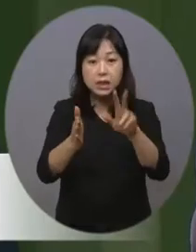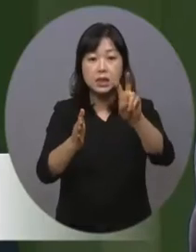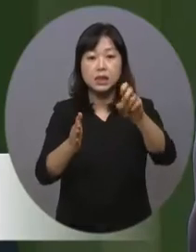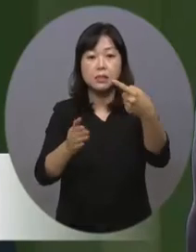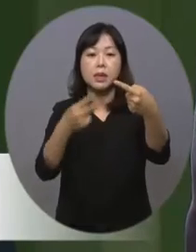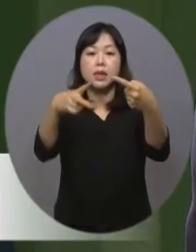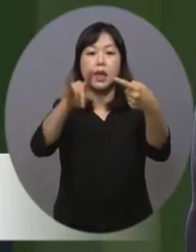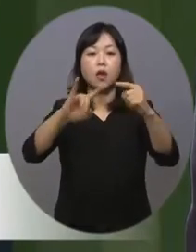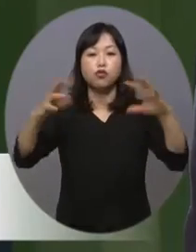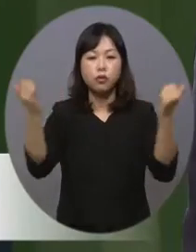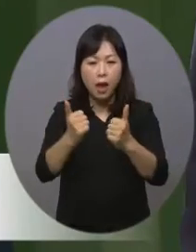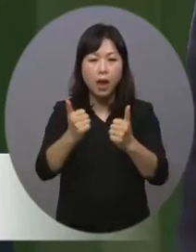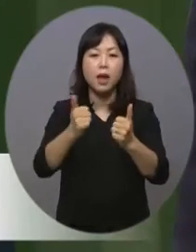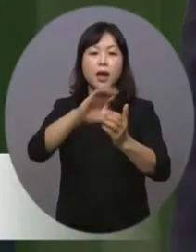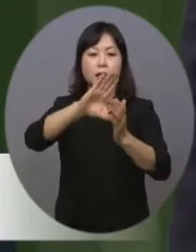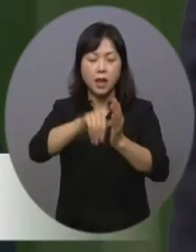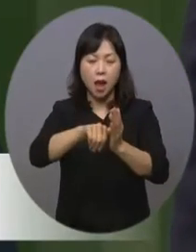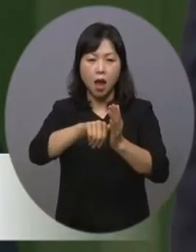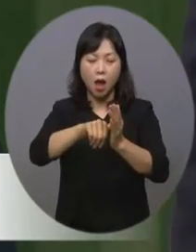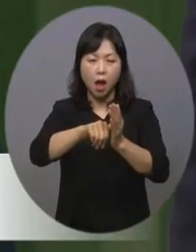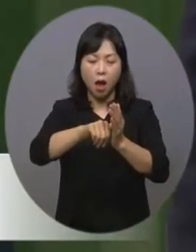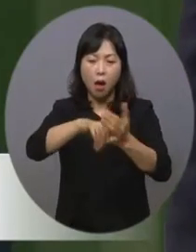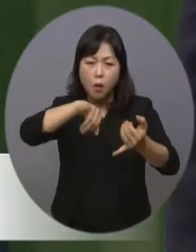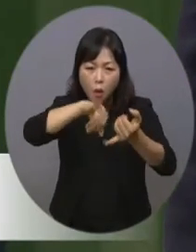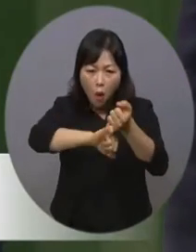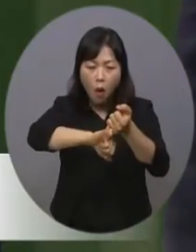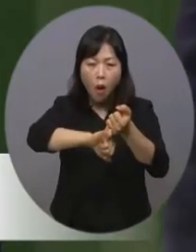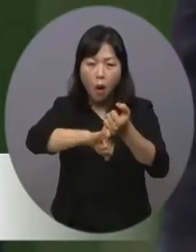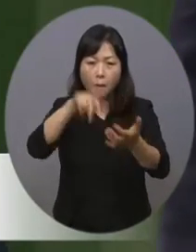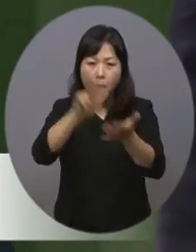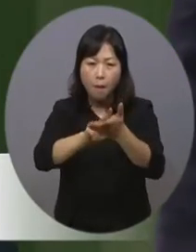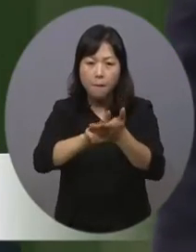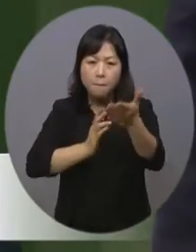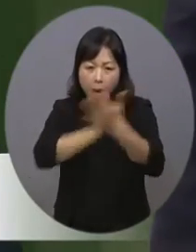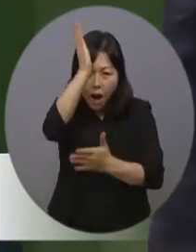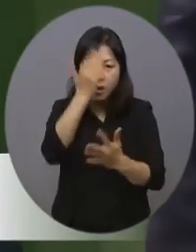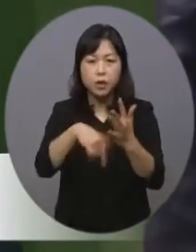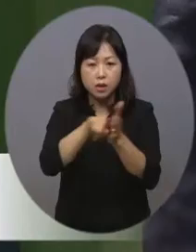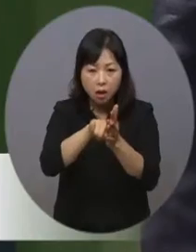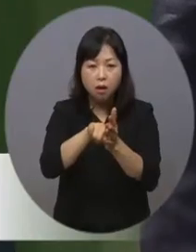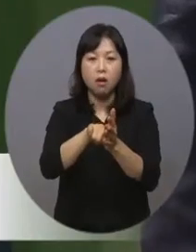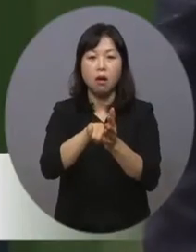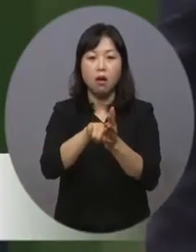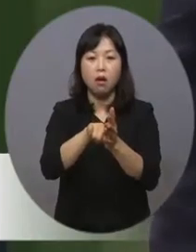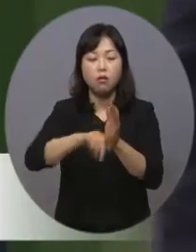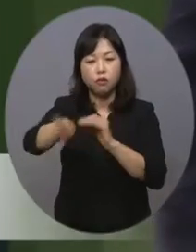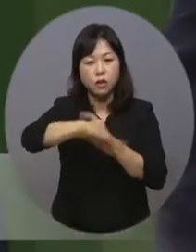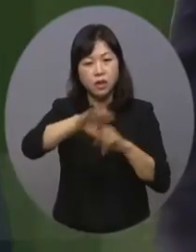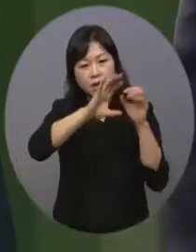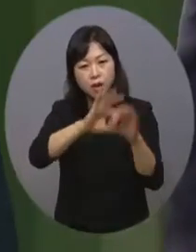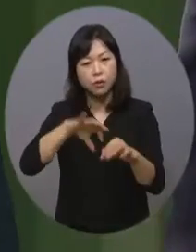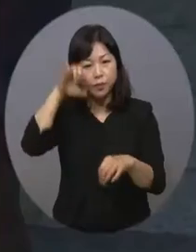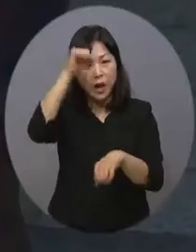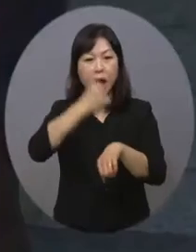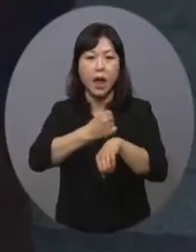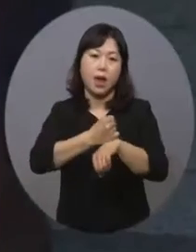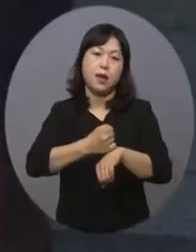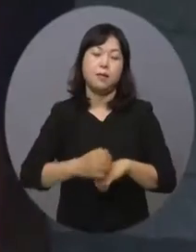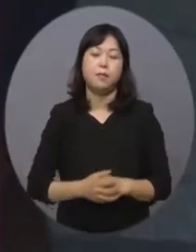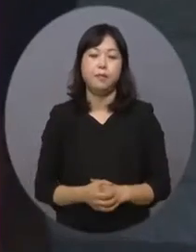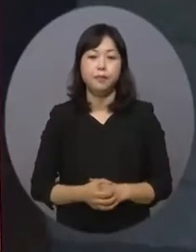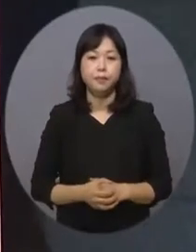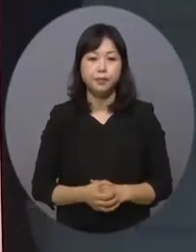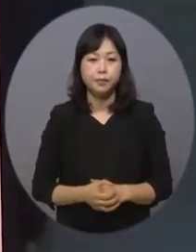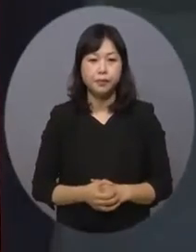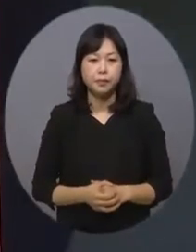21대 국회 안에서 반드시 완성될 수 있도록, 제정될 수 있도록 우리는 끝까지 투쟁하겠습니다.